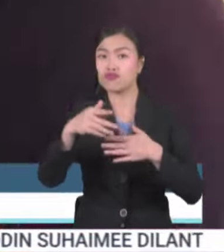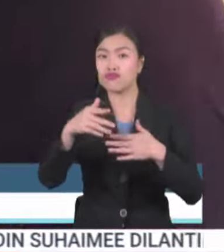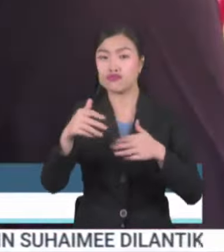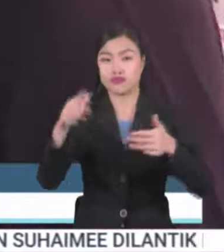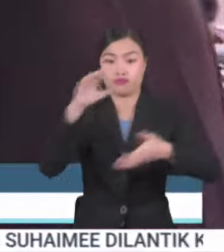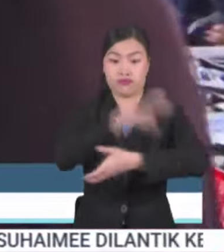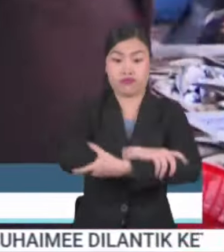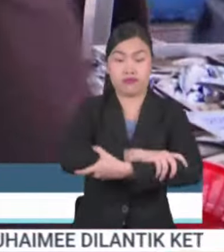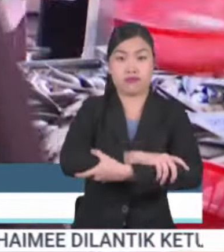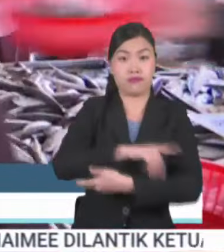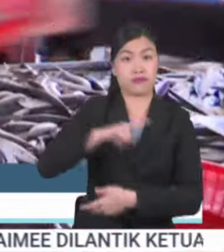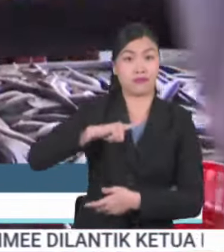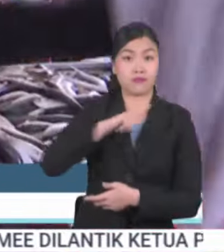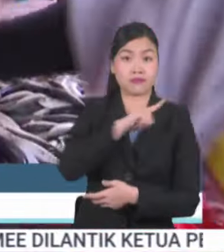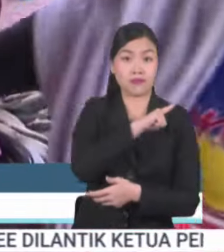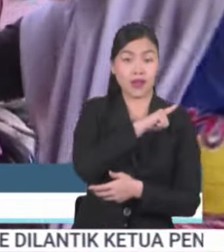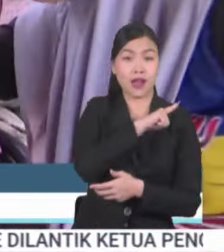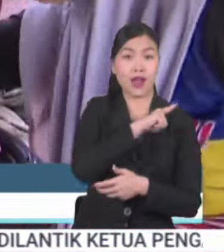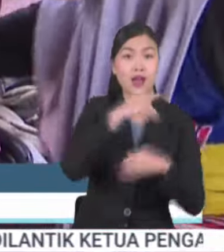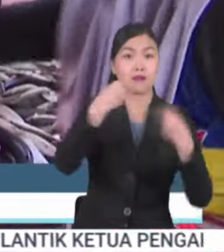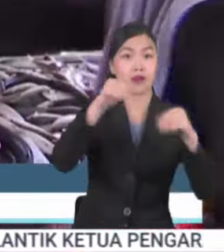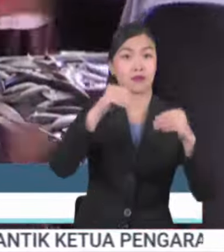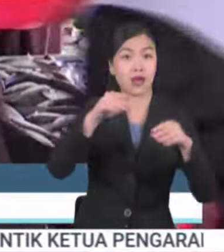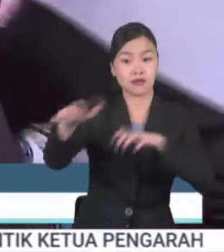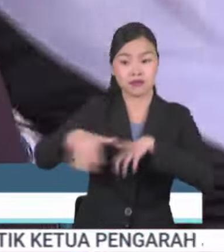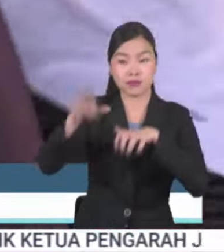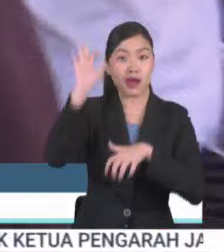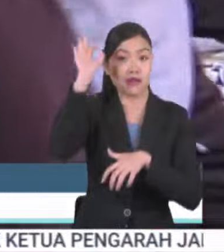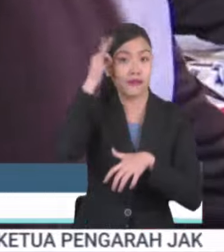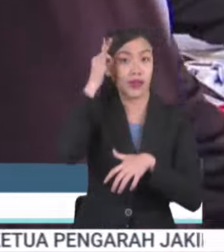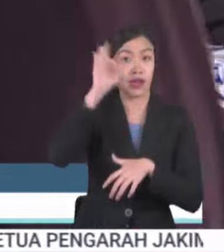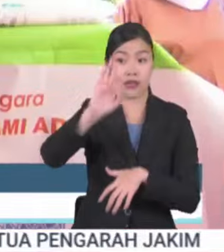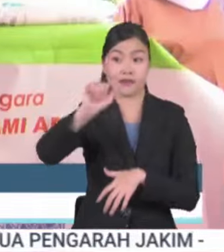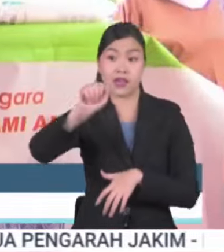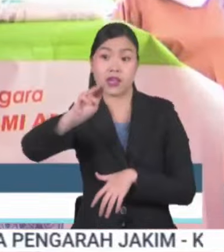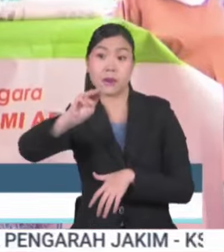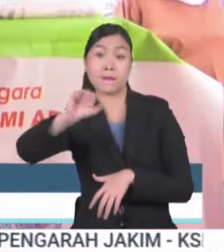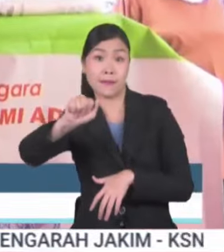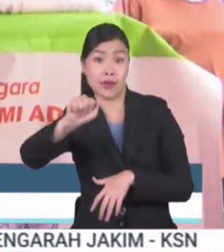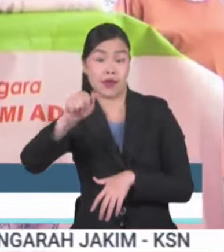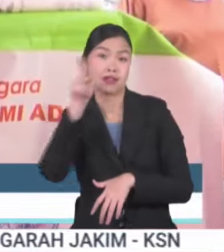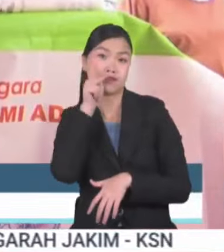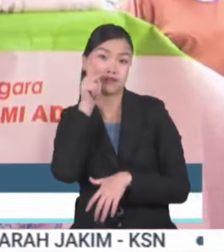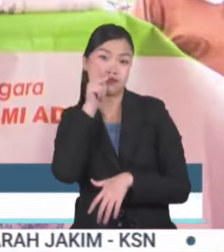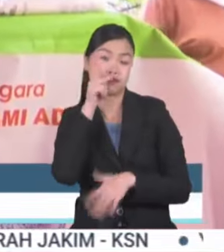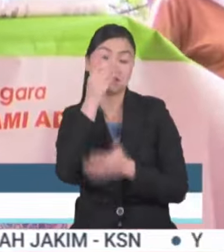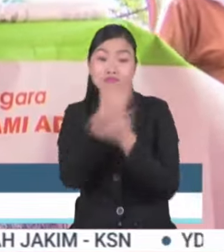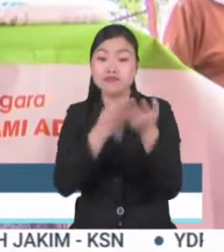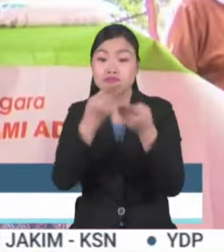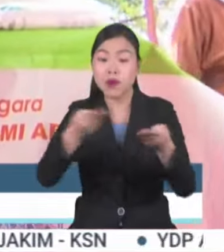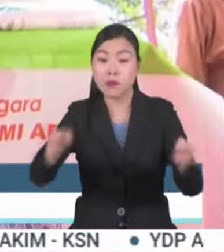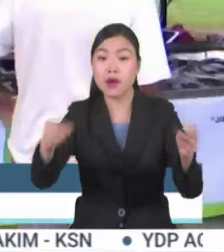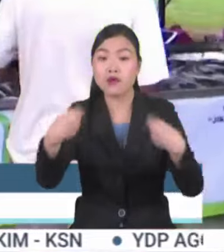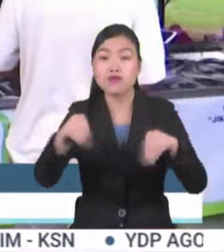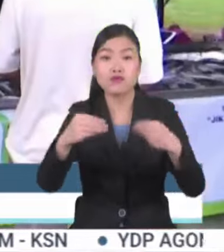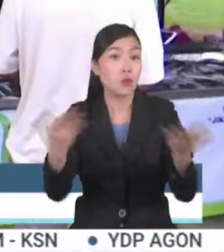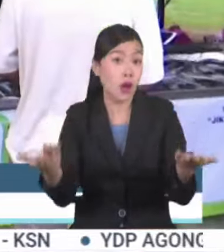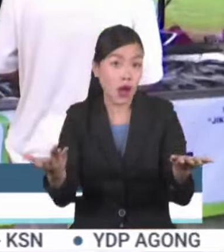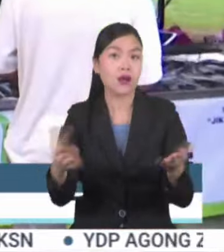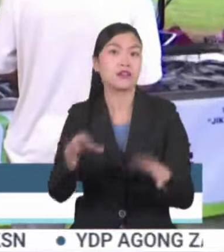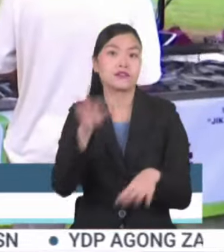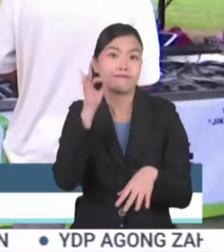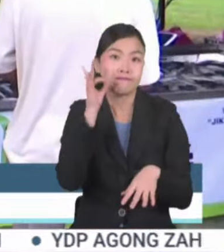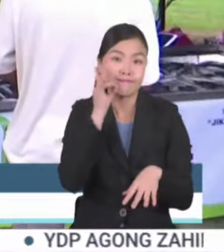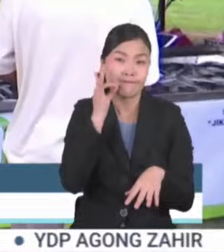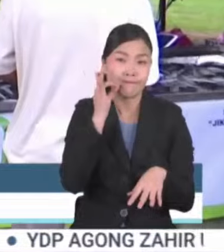diadakan dengan kerjasama Lembaga Pemasaran Pertanian Persekutuan Fama Kedah. Antara barangan keperluan asas yang dijual termasuk beras,